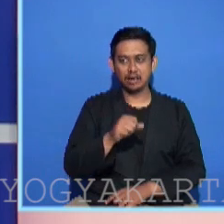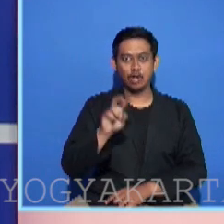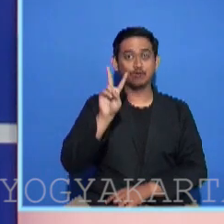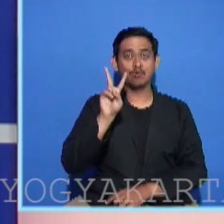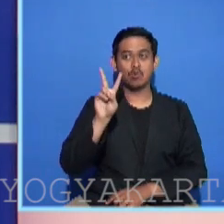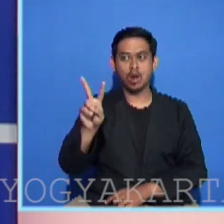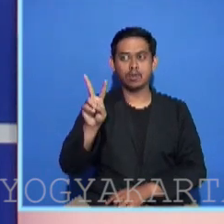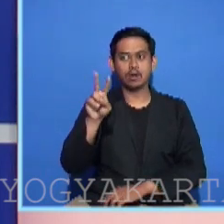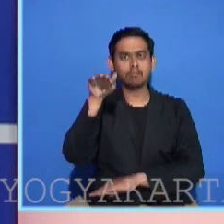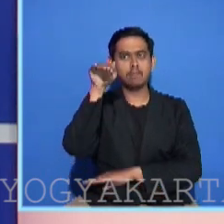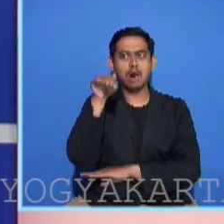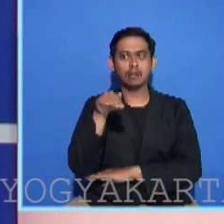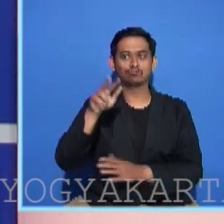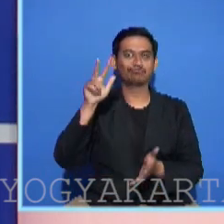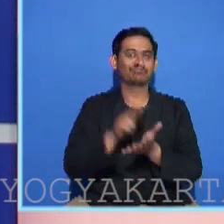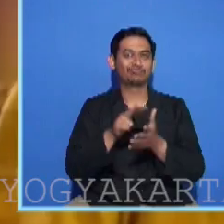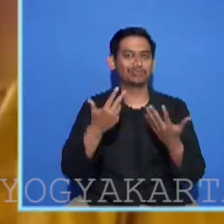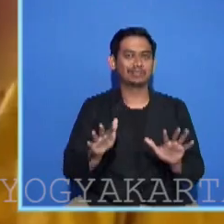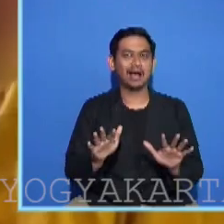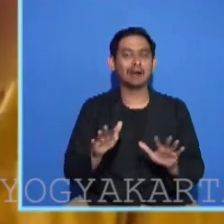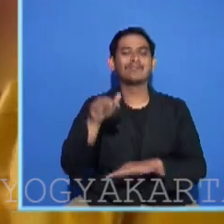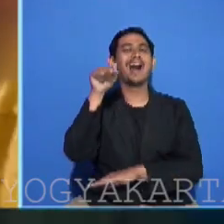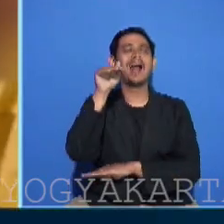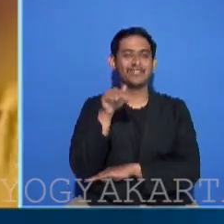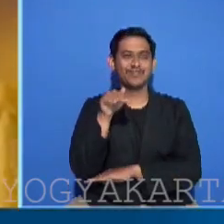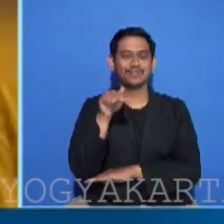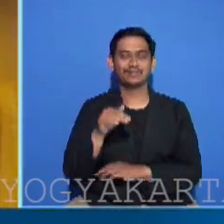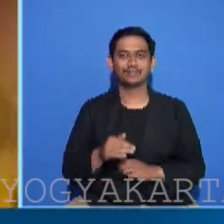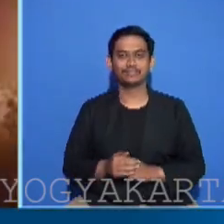yang sudah ditetapkan sebagai tersangka.